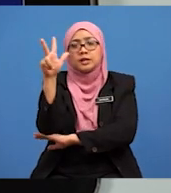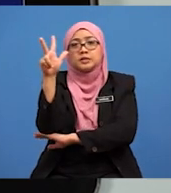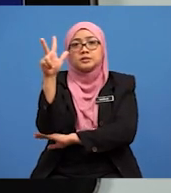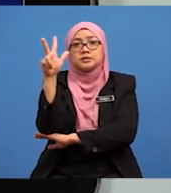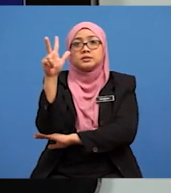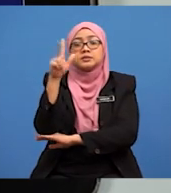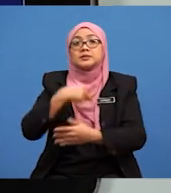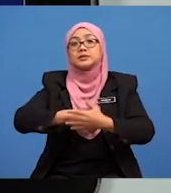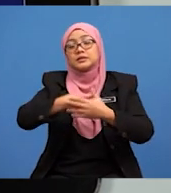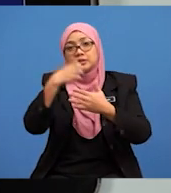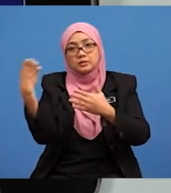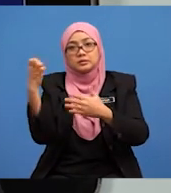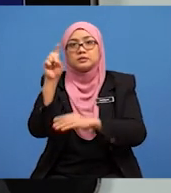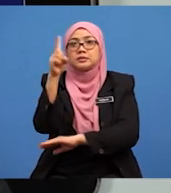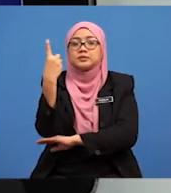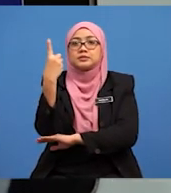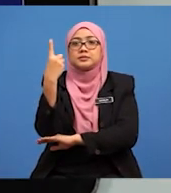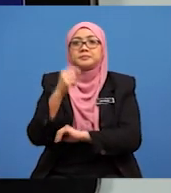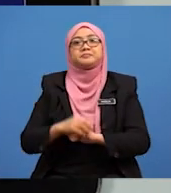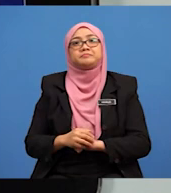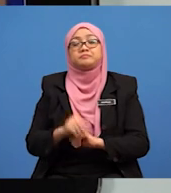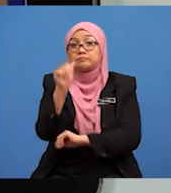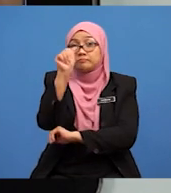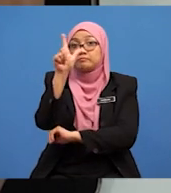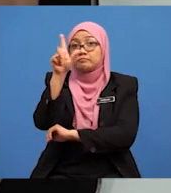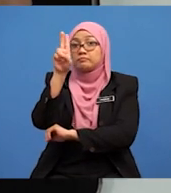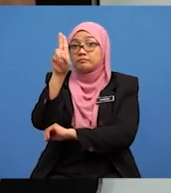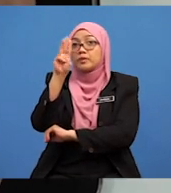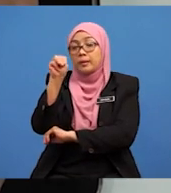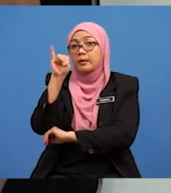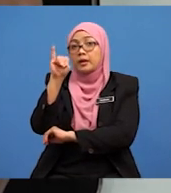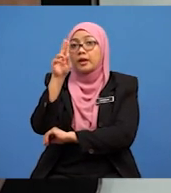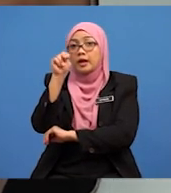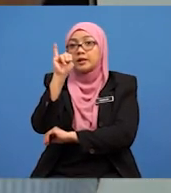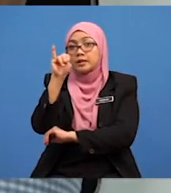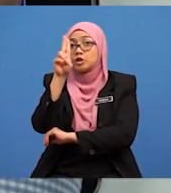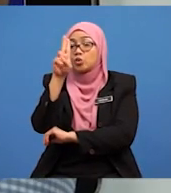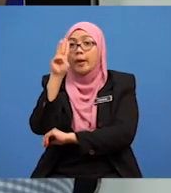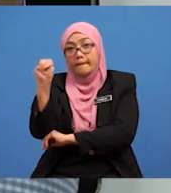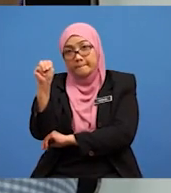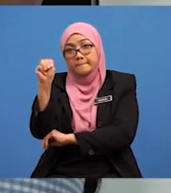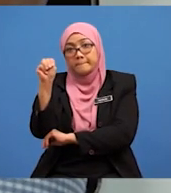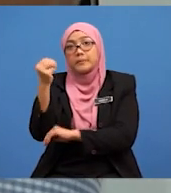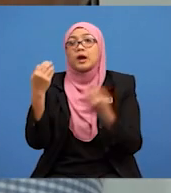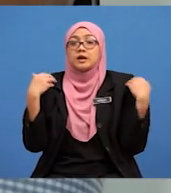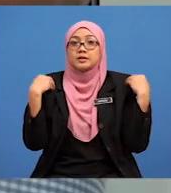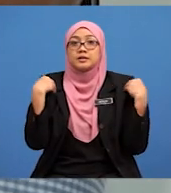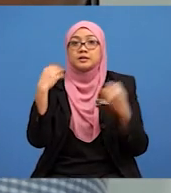Aluminium 13 elektron. Oleh itu, cara susunannya ialah